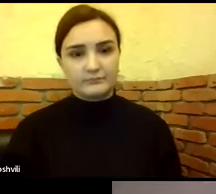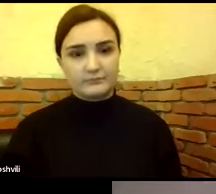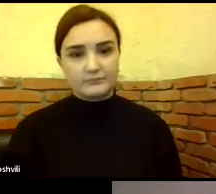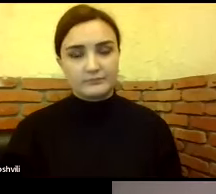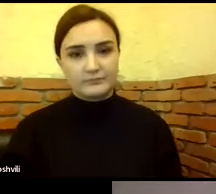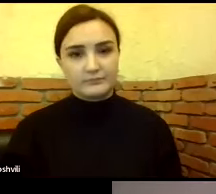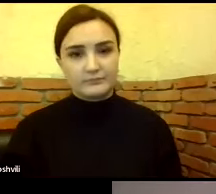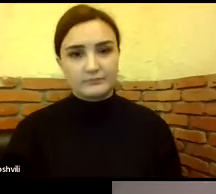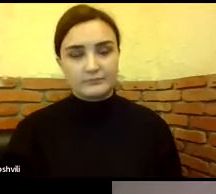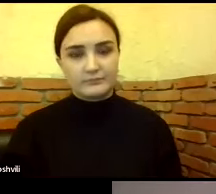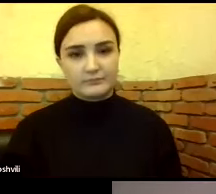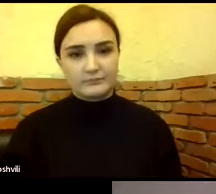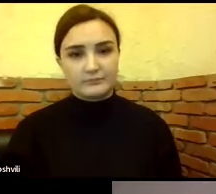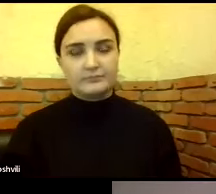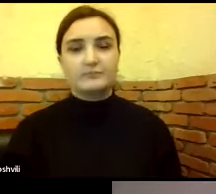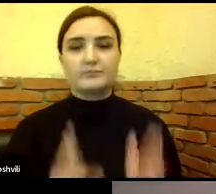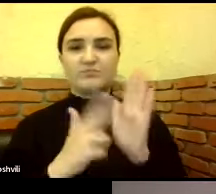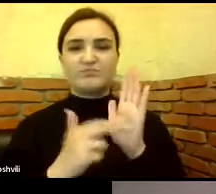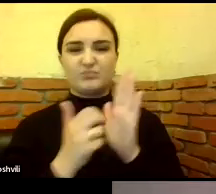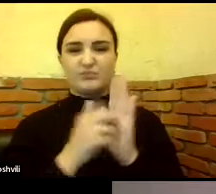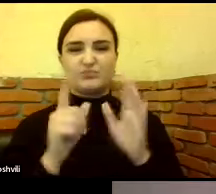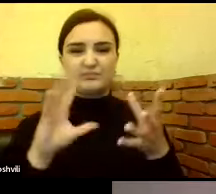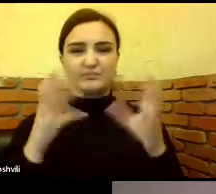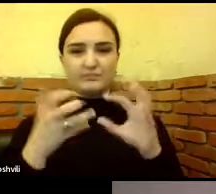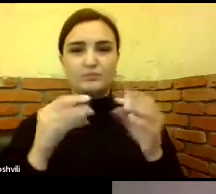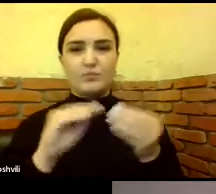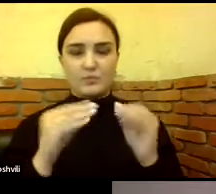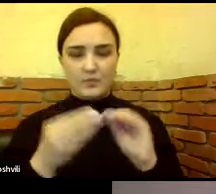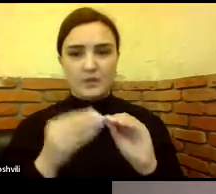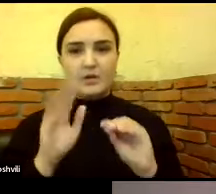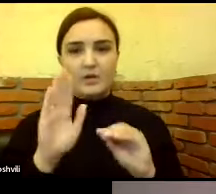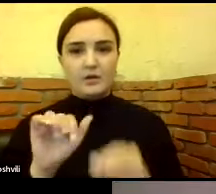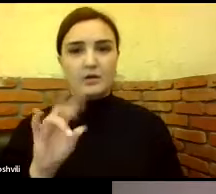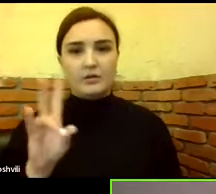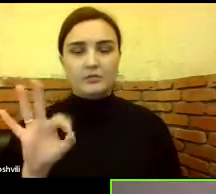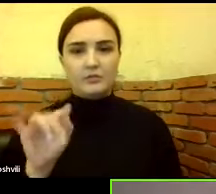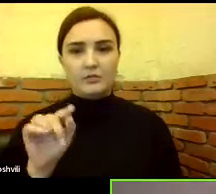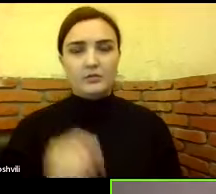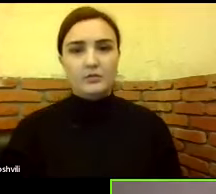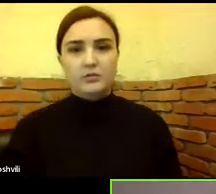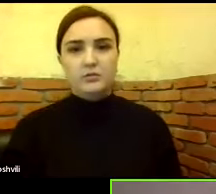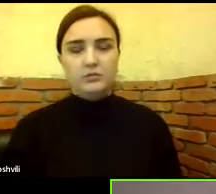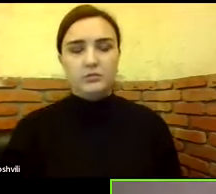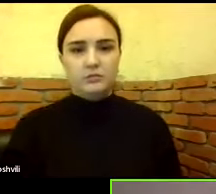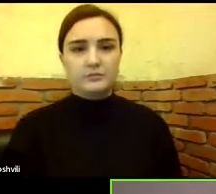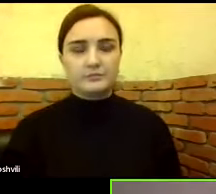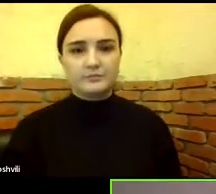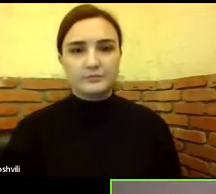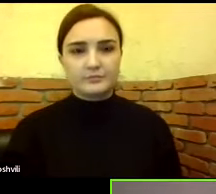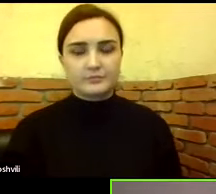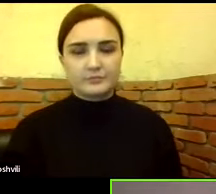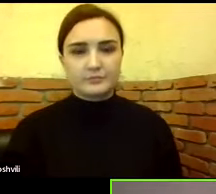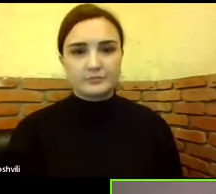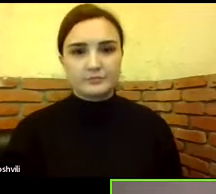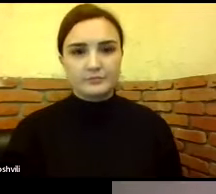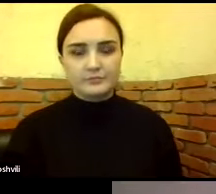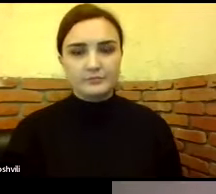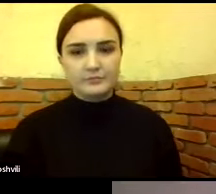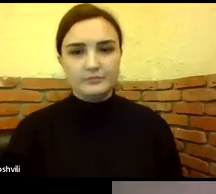მეგობრებო, ბოდიში ვიხდი, როგორც ჩანს რაღაც პრობლემა არის ანოსთან. და ბოლოს ის თქვი რა.